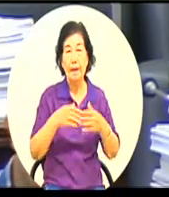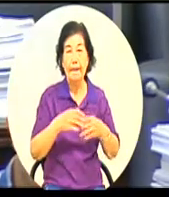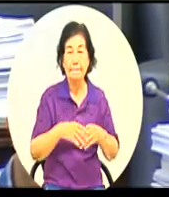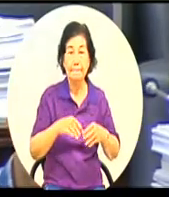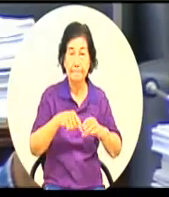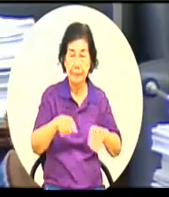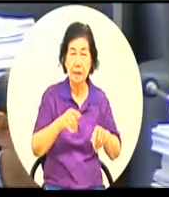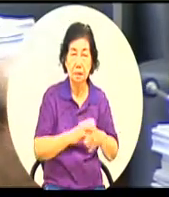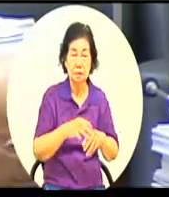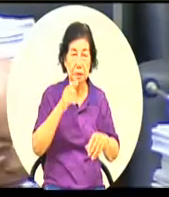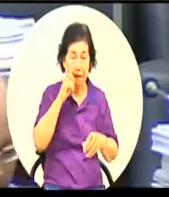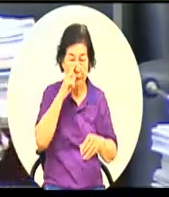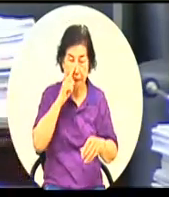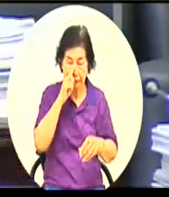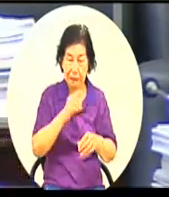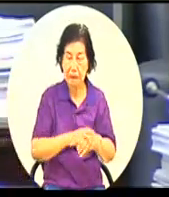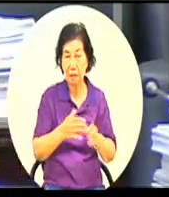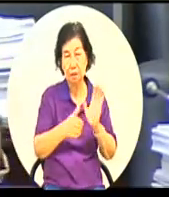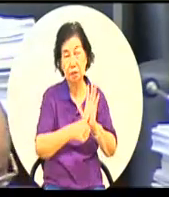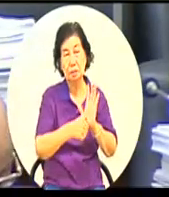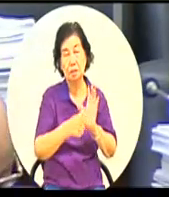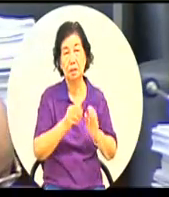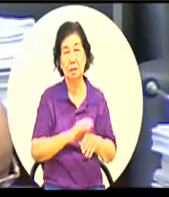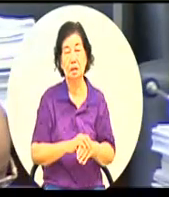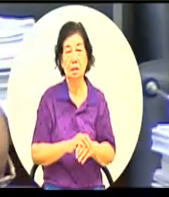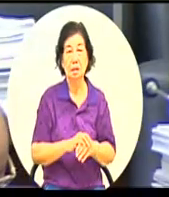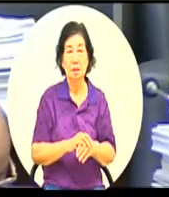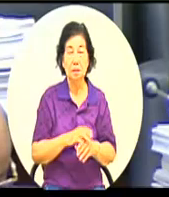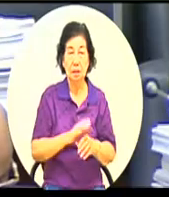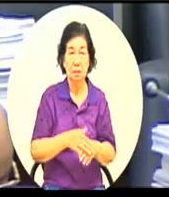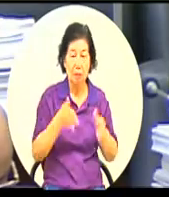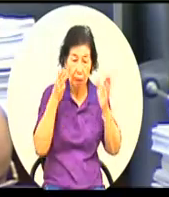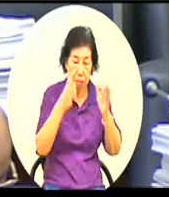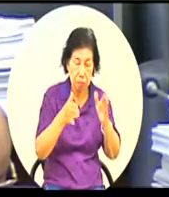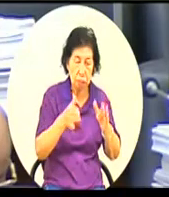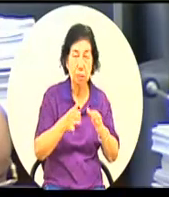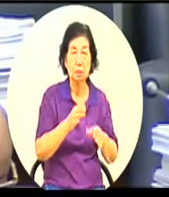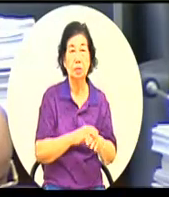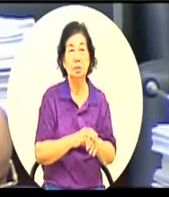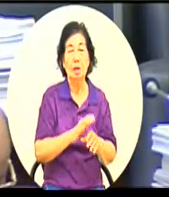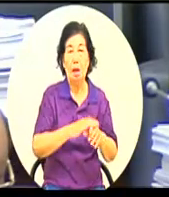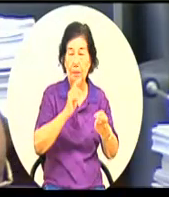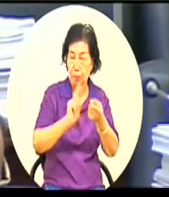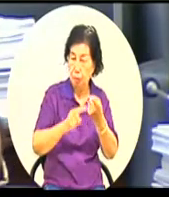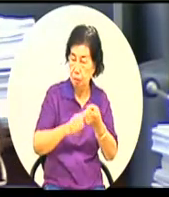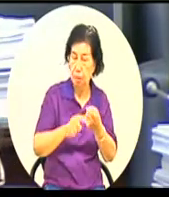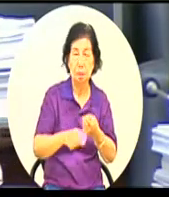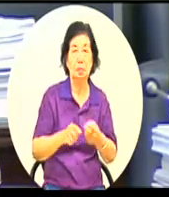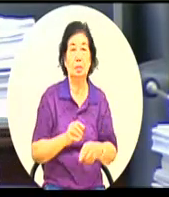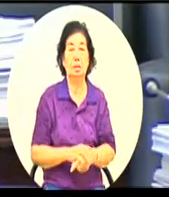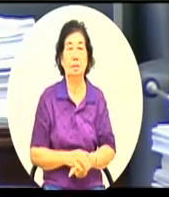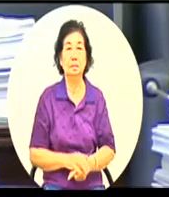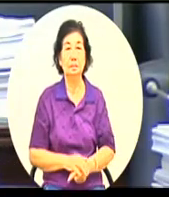化，甲军公教来无情对立，这是不智的。